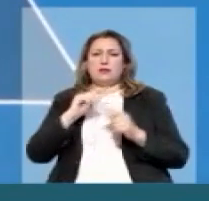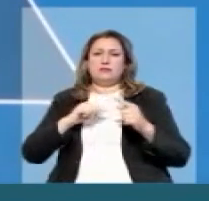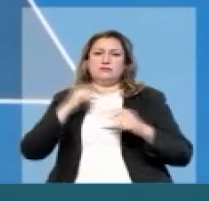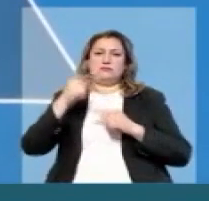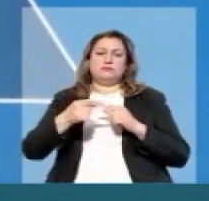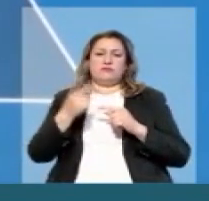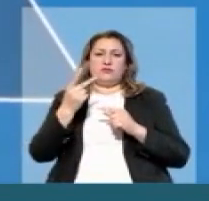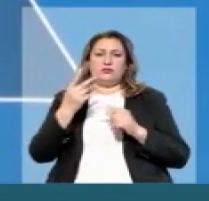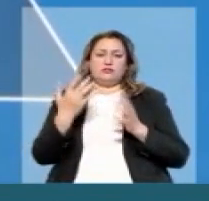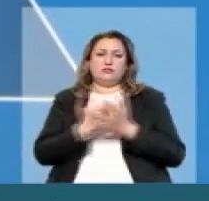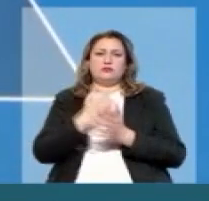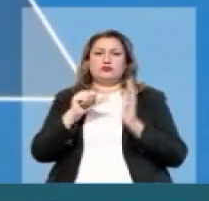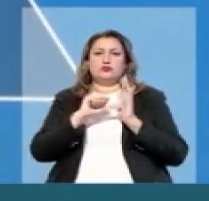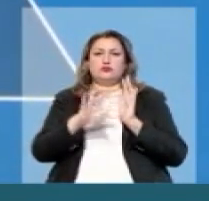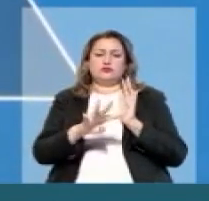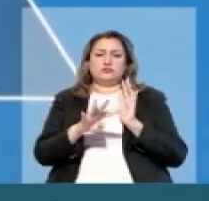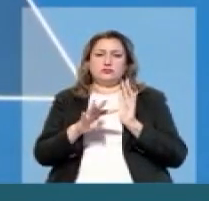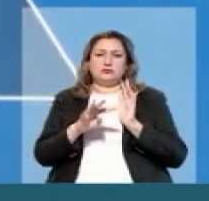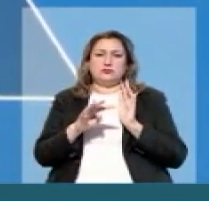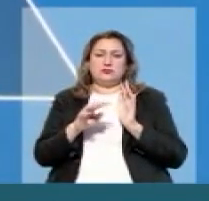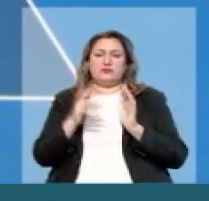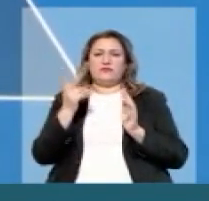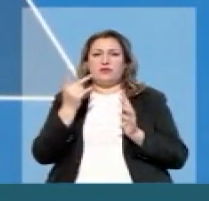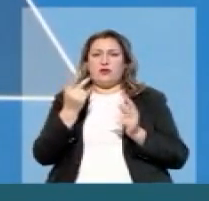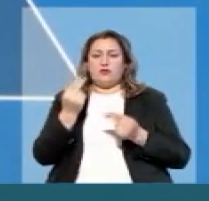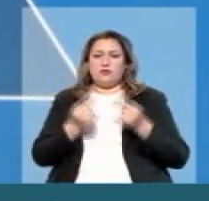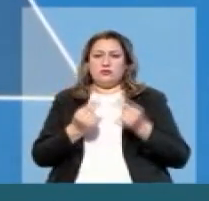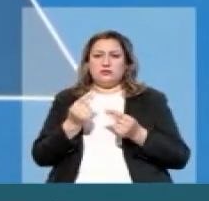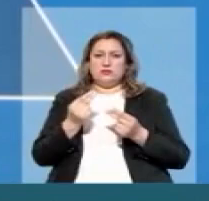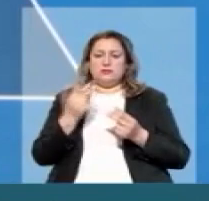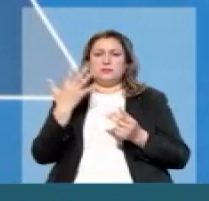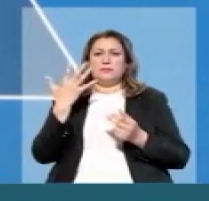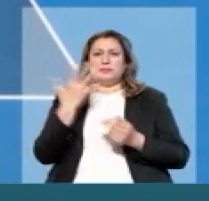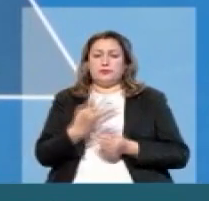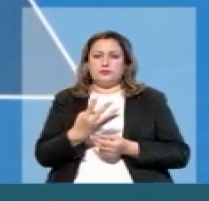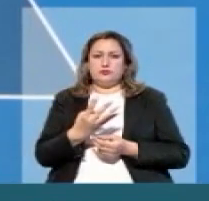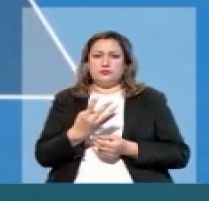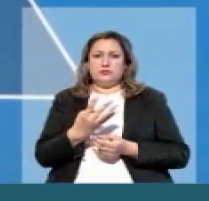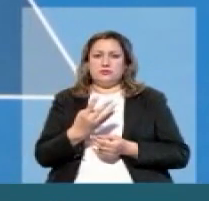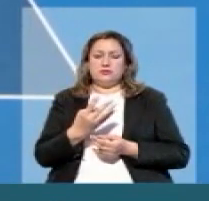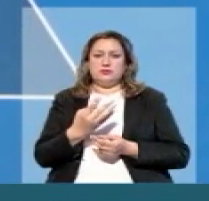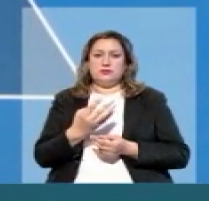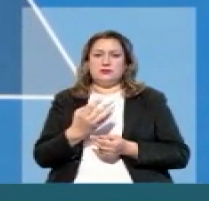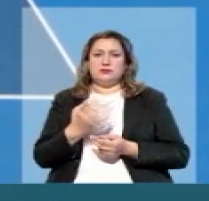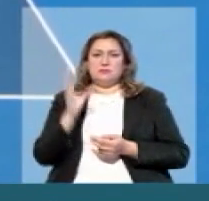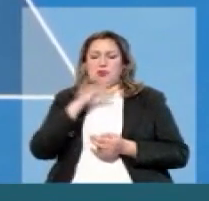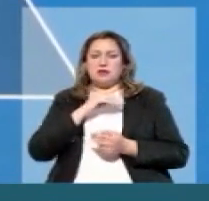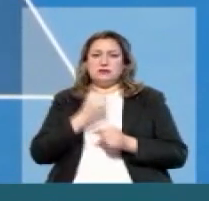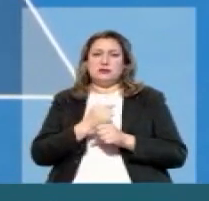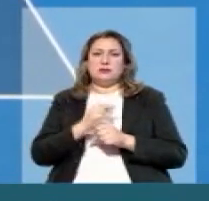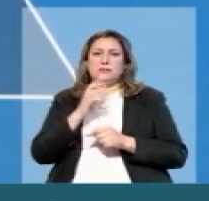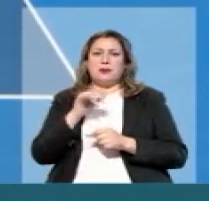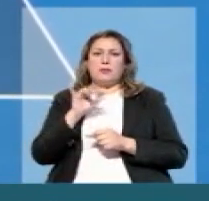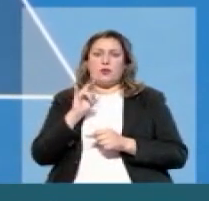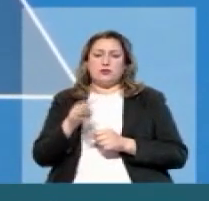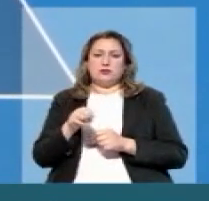Қазақстанды германиялық жұп 8-0 есемен алға кетті. Бұдан кейін Кава мен Росольска есепті қысқартқанымен Данилина мен Фридзам